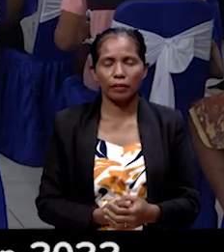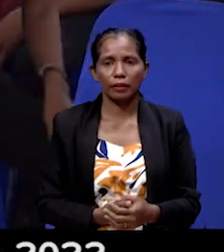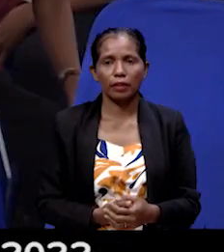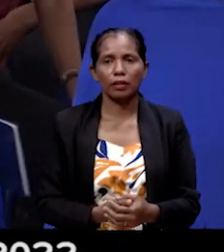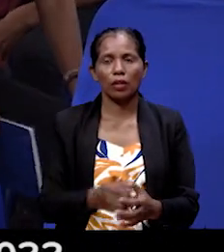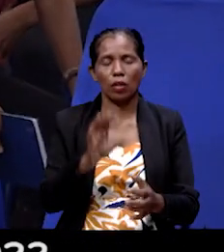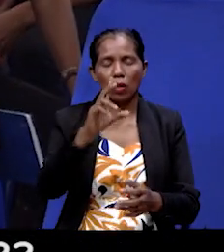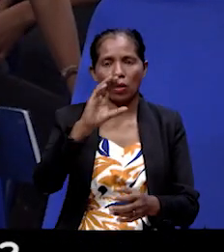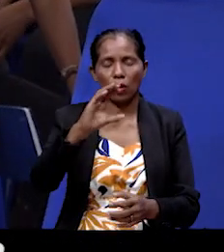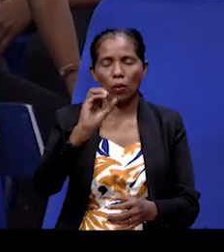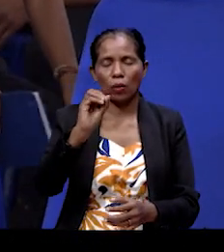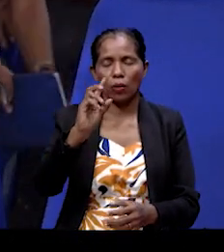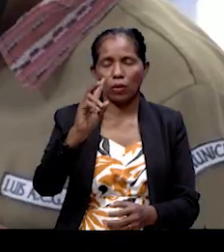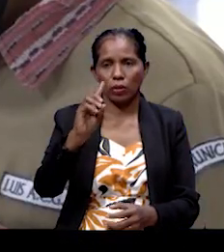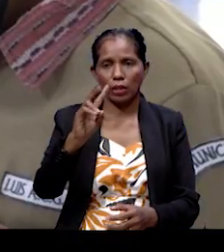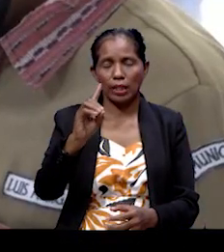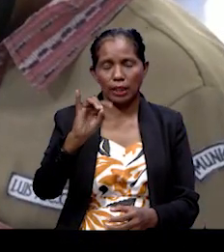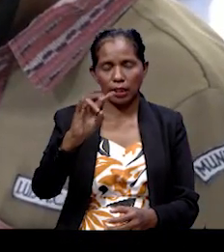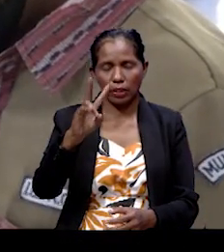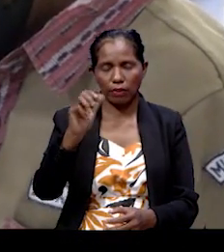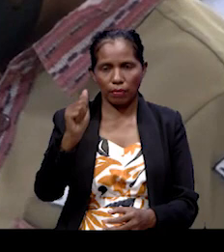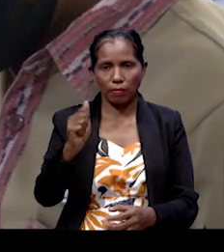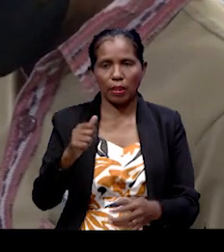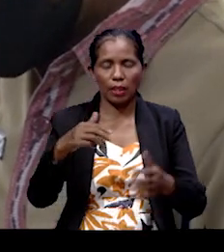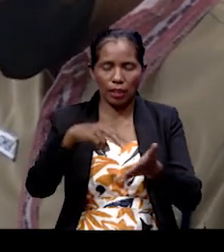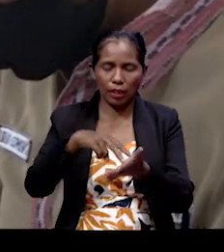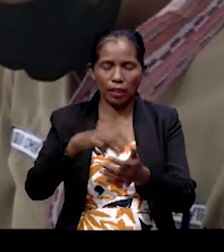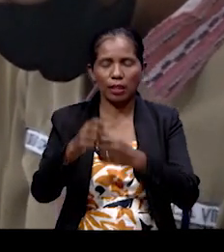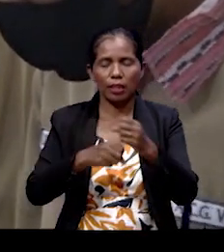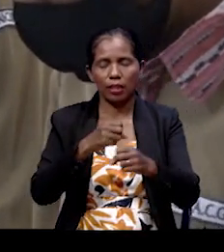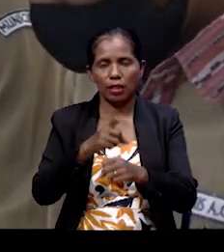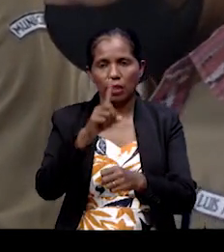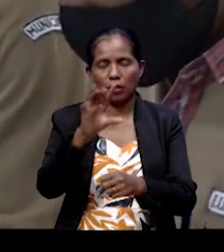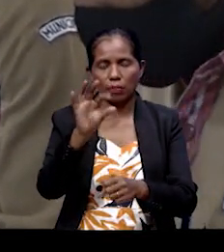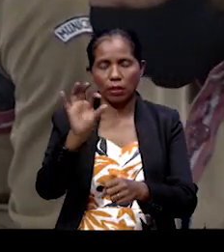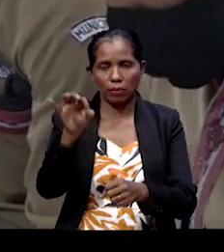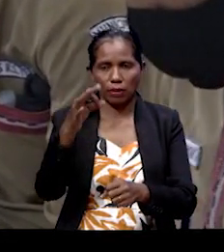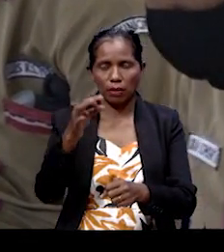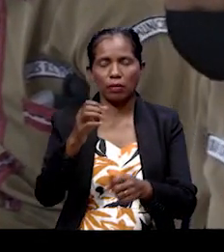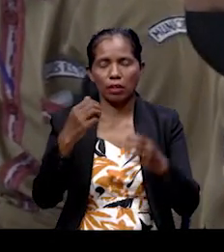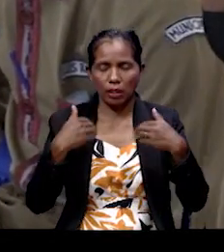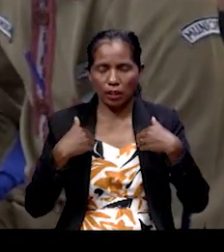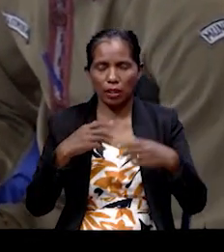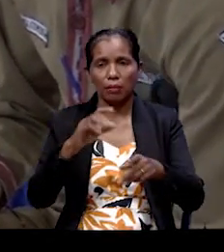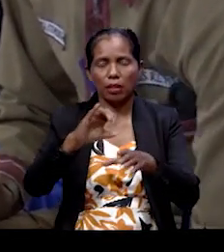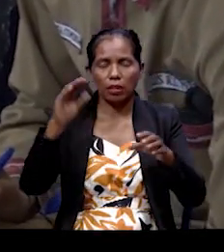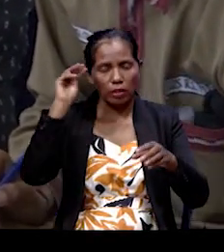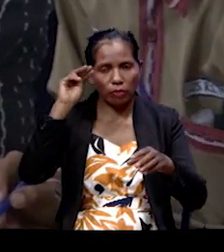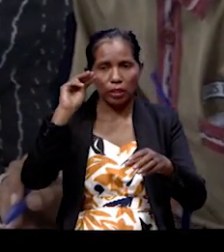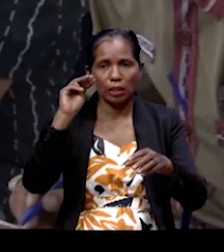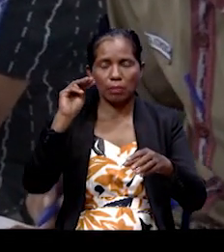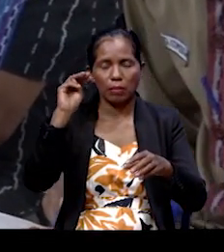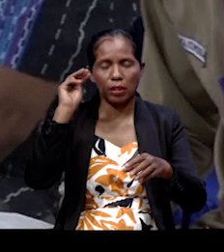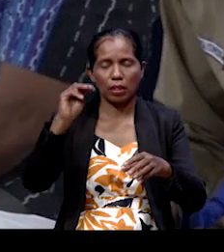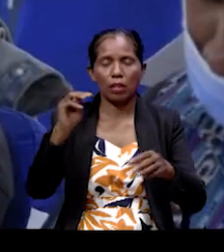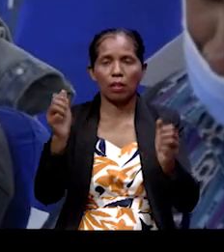seluruh sensia nudar organisasaun idane be beneficiaru husi ministeru solidaridade sosial no inklusaun hanesan organisasaun nebe